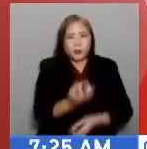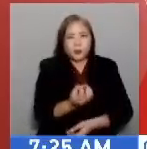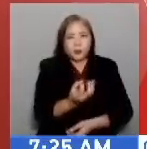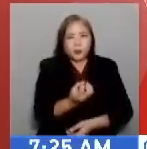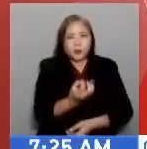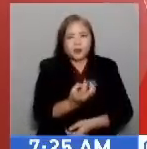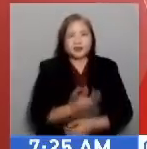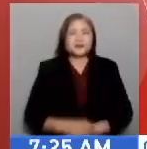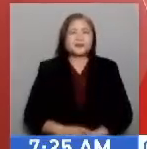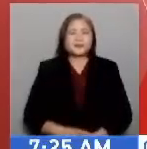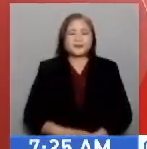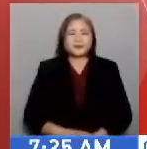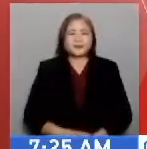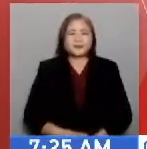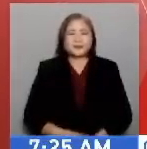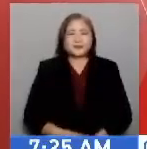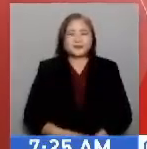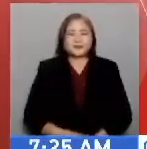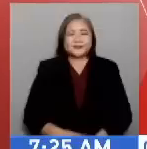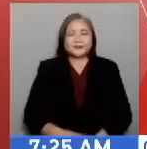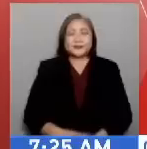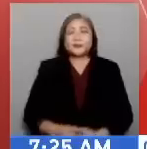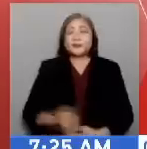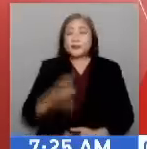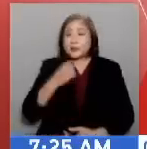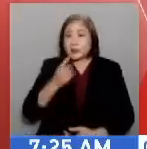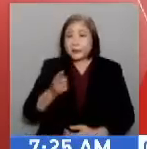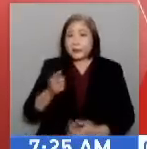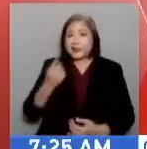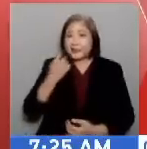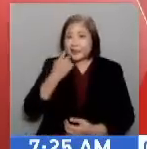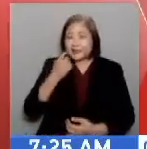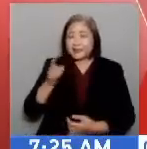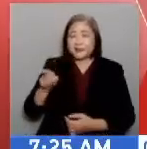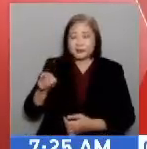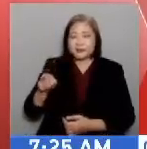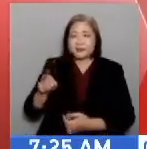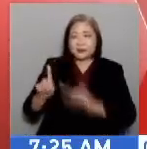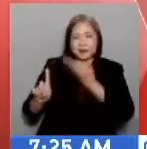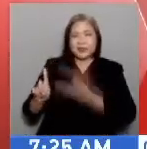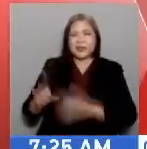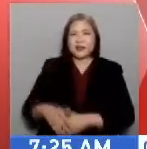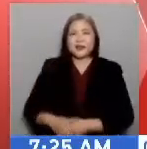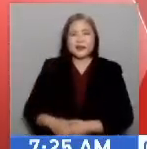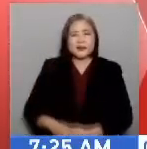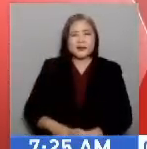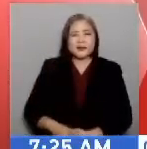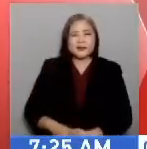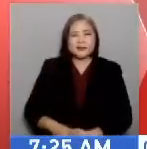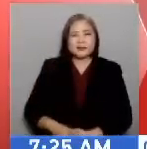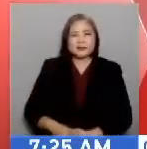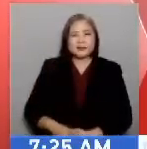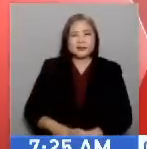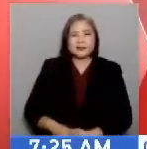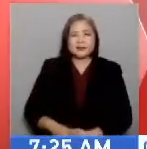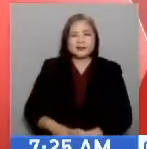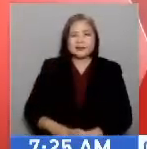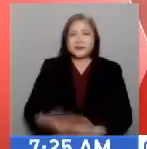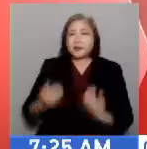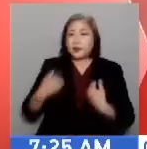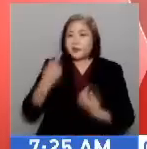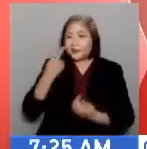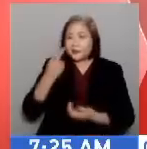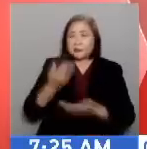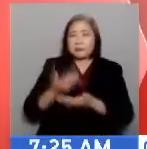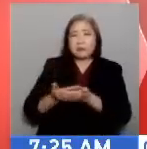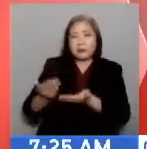Opo. So, yun lang ho. Sinasabi nga ni Sir dito, hindi ho sila magtataas ng presyo dahil siyempre, maapektuhan naman nun yung mga bumibili. Opo.